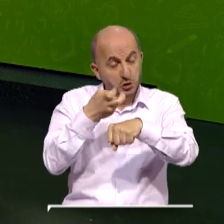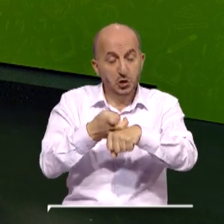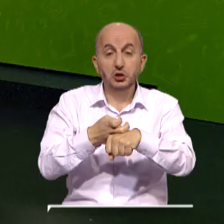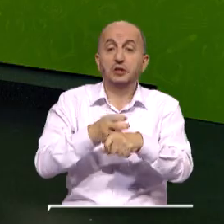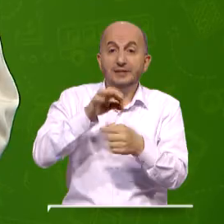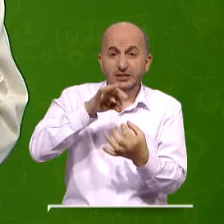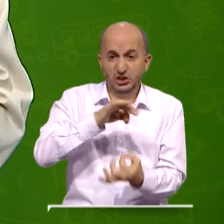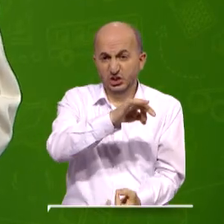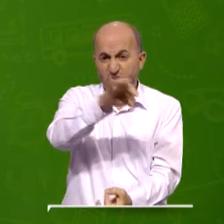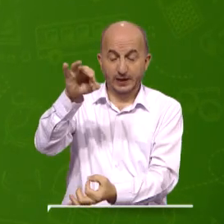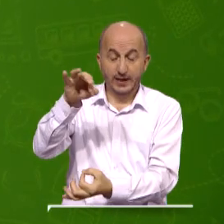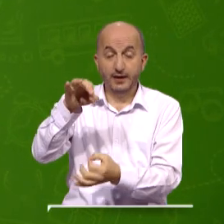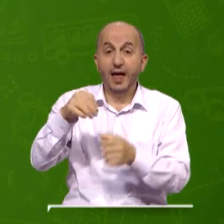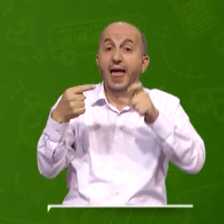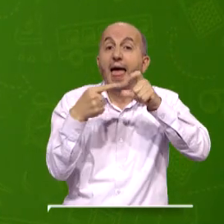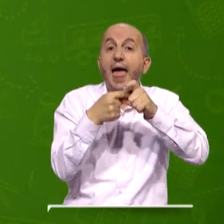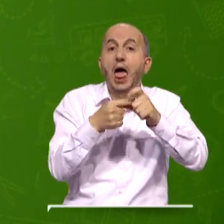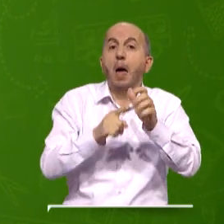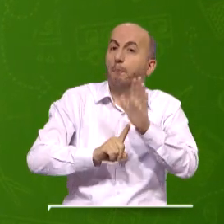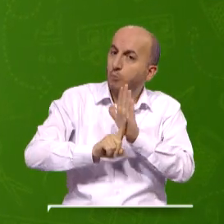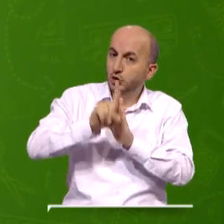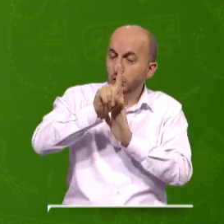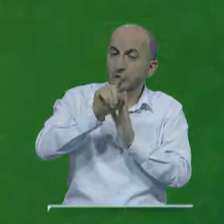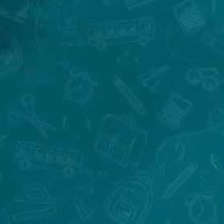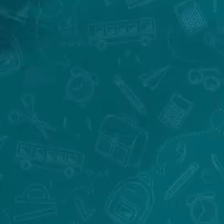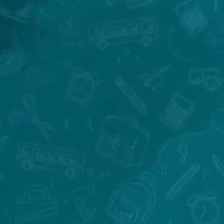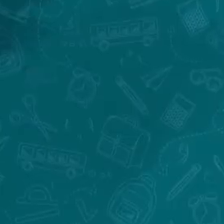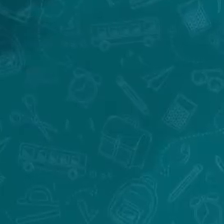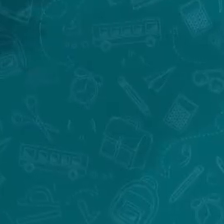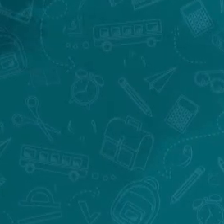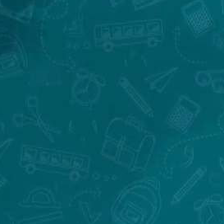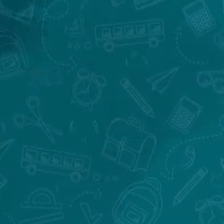başarılı olanlara e başarı belgesi verilecektir